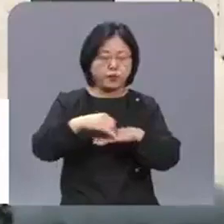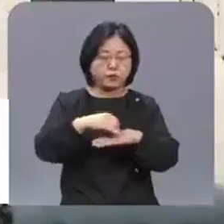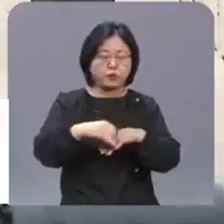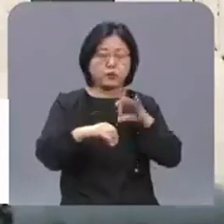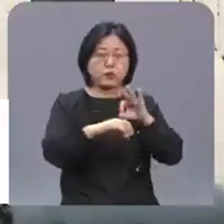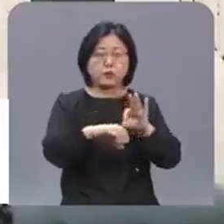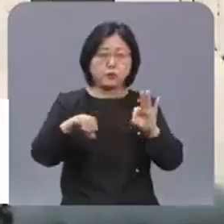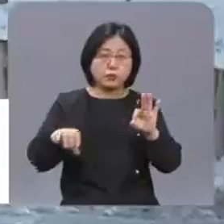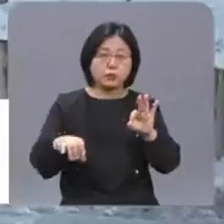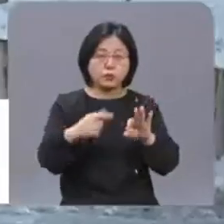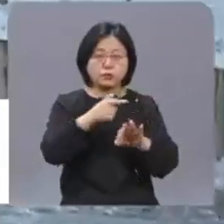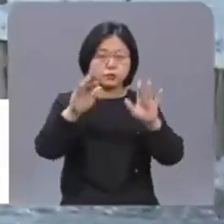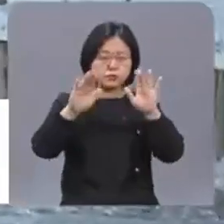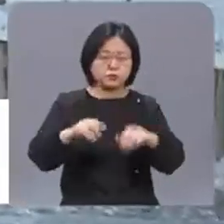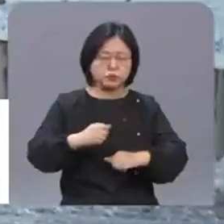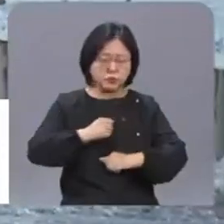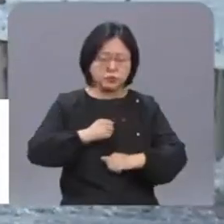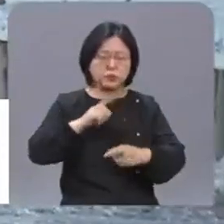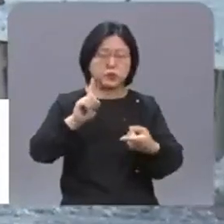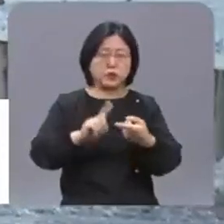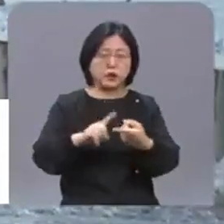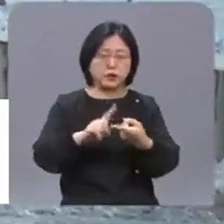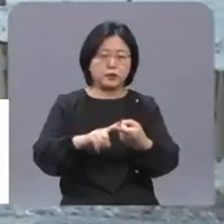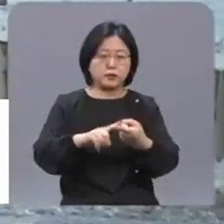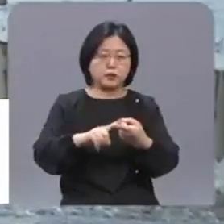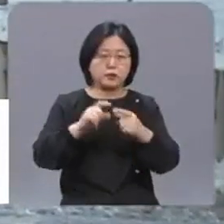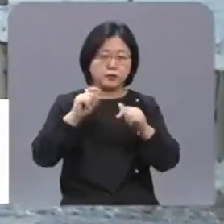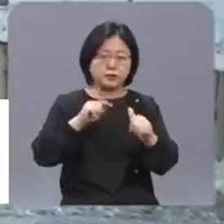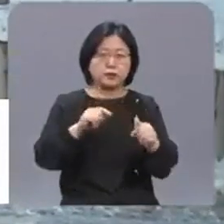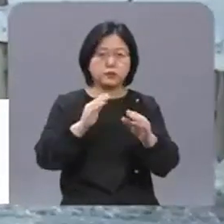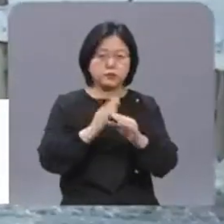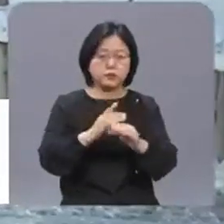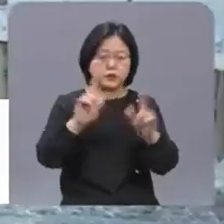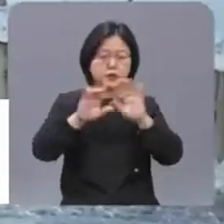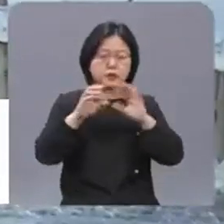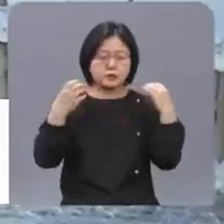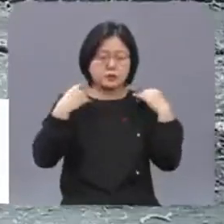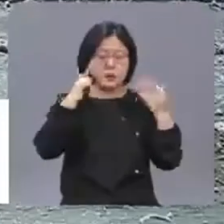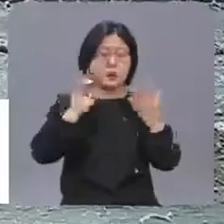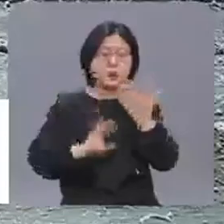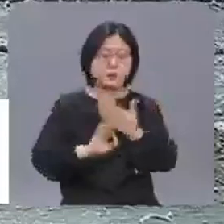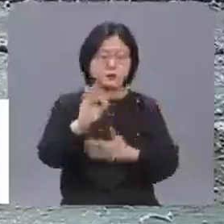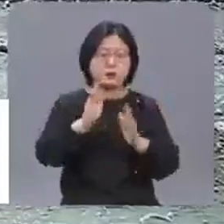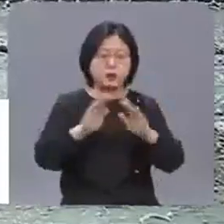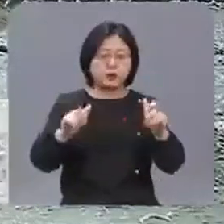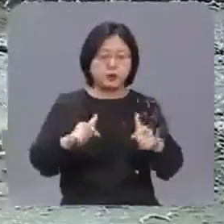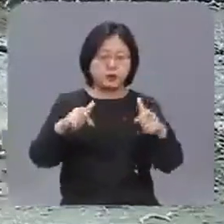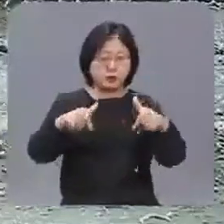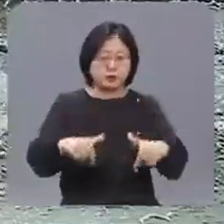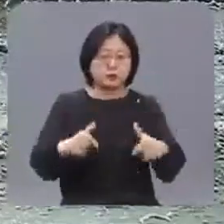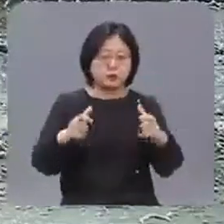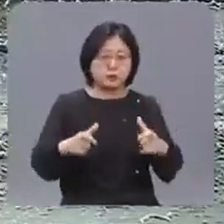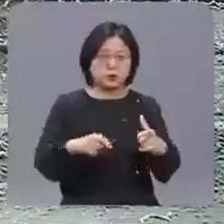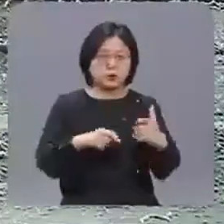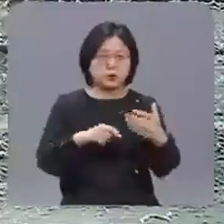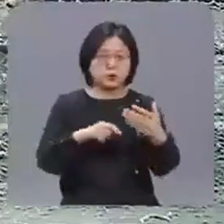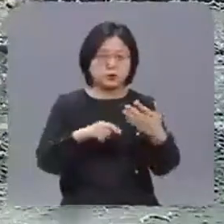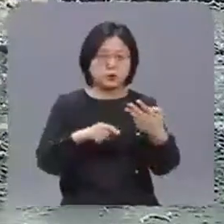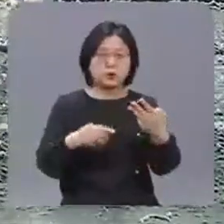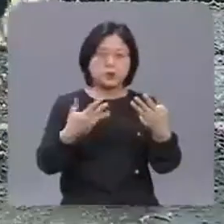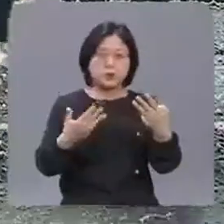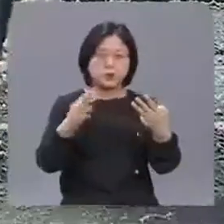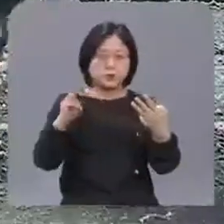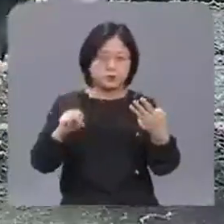10개시군에 내려진 대설주의보는 그대로 유지되고 있습니다 기상청은 내일 오전까지 전남서북권에 3-8cm